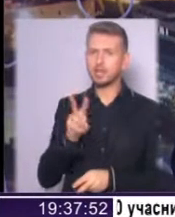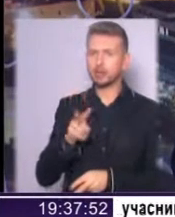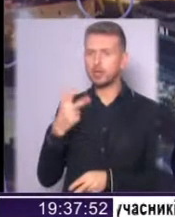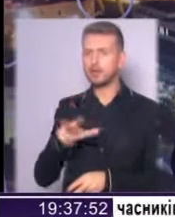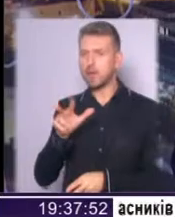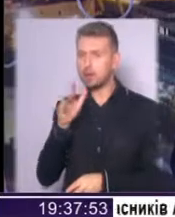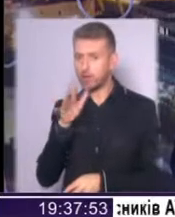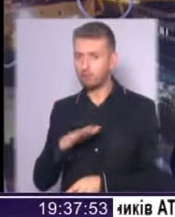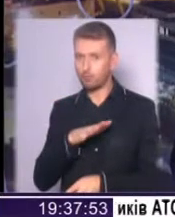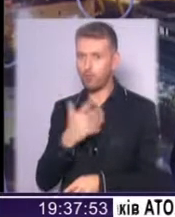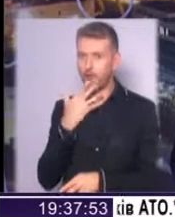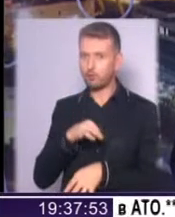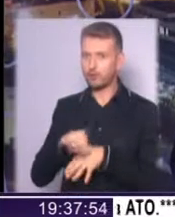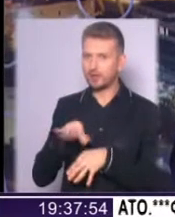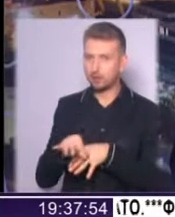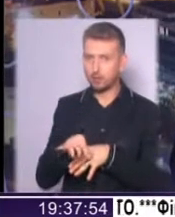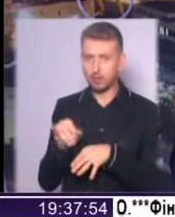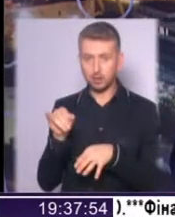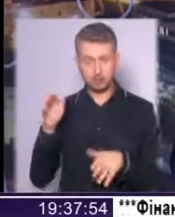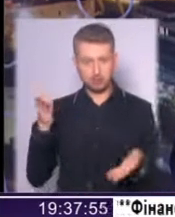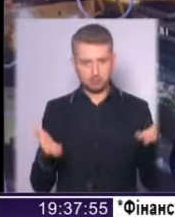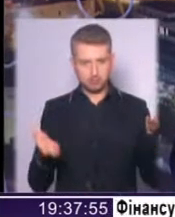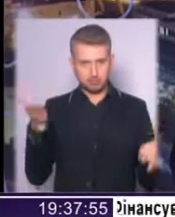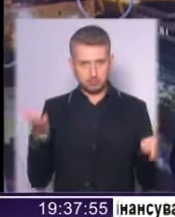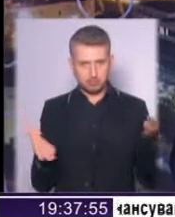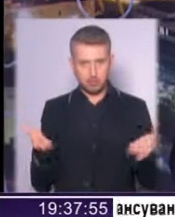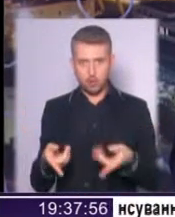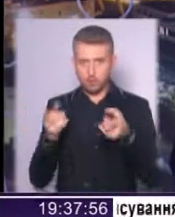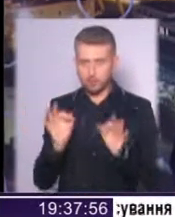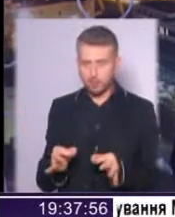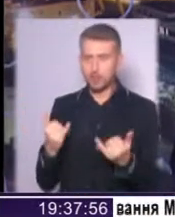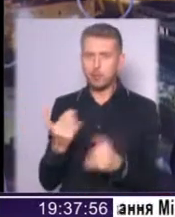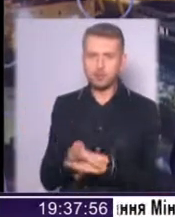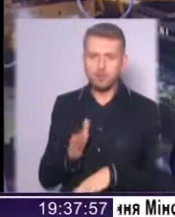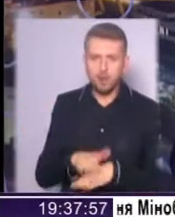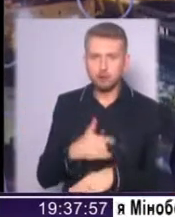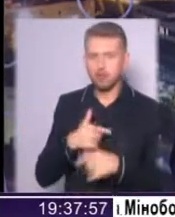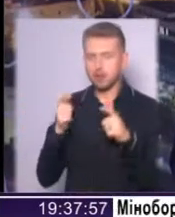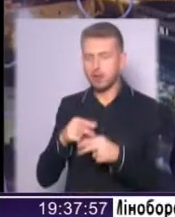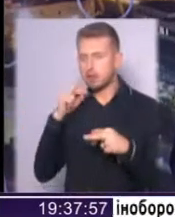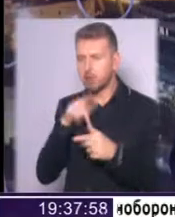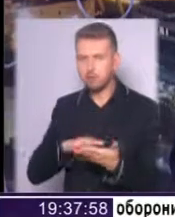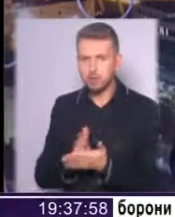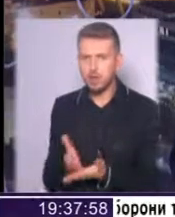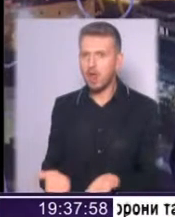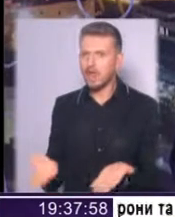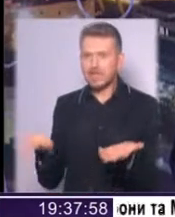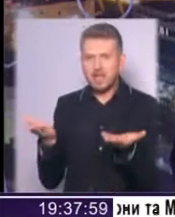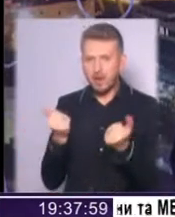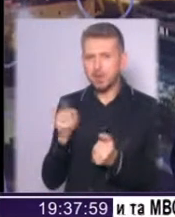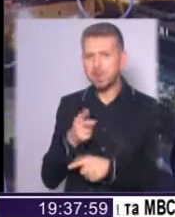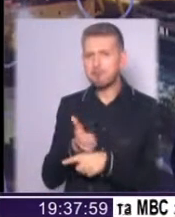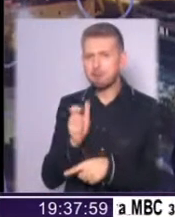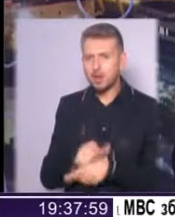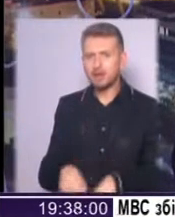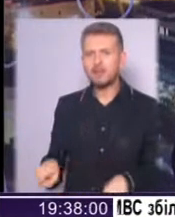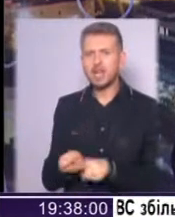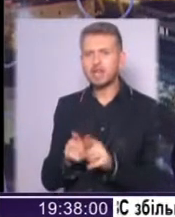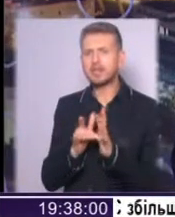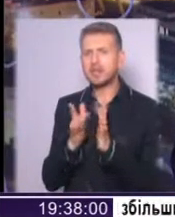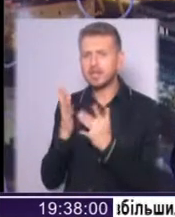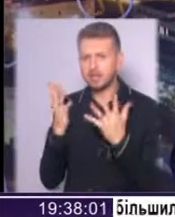абсолютно. Послухайте, шановна глядачко, і ви, пане Михайле, ну давайте не розкидатися такими словами. Правда. Тому що, якщо ми